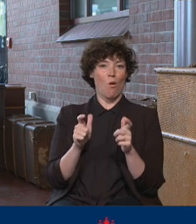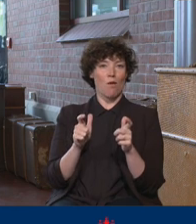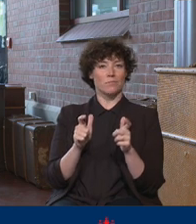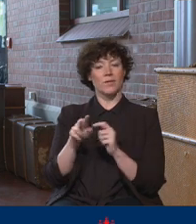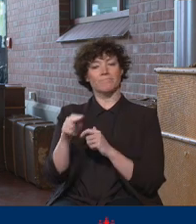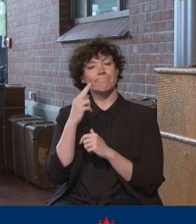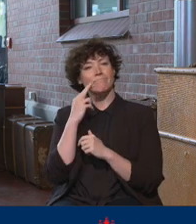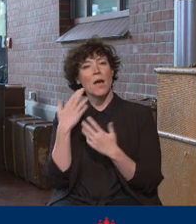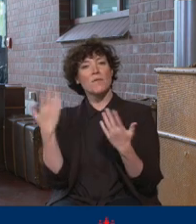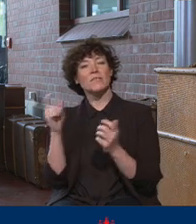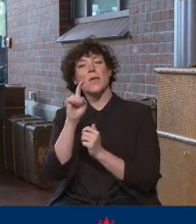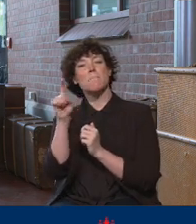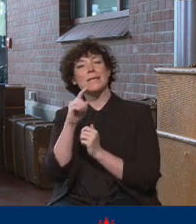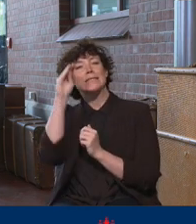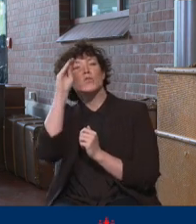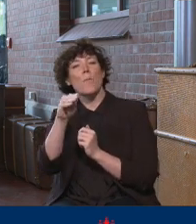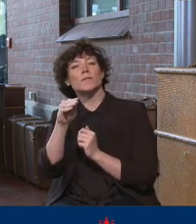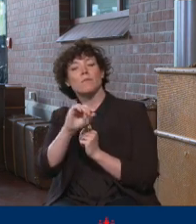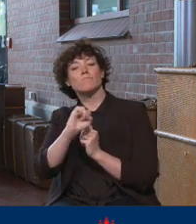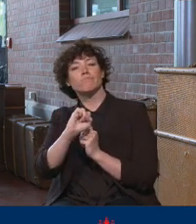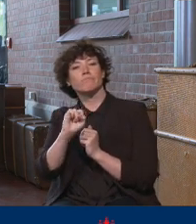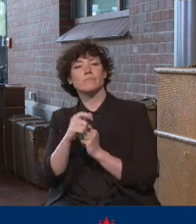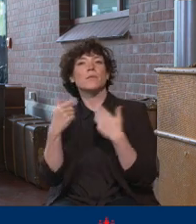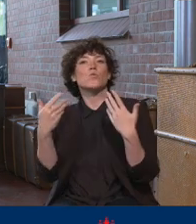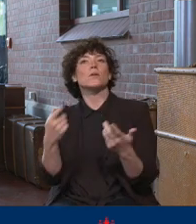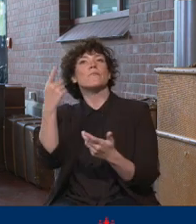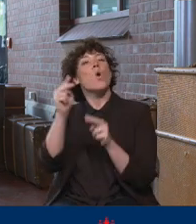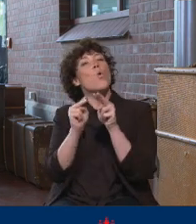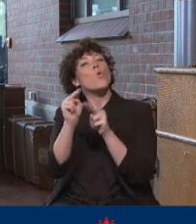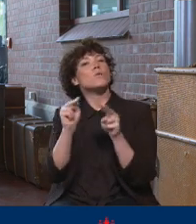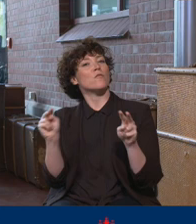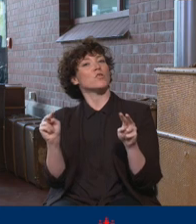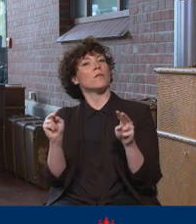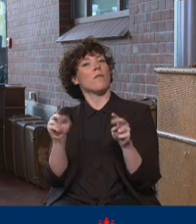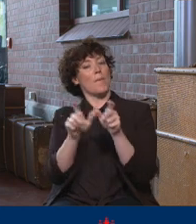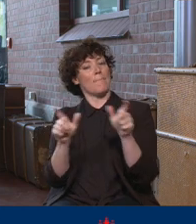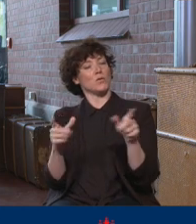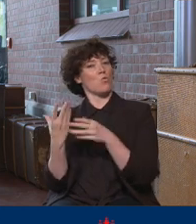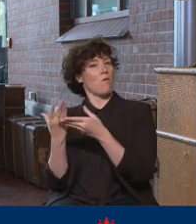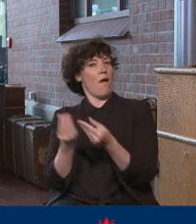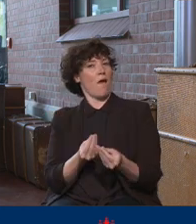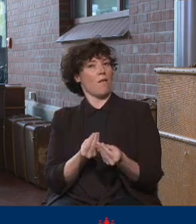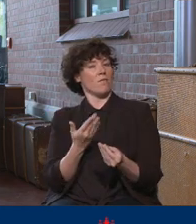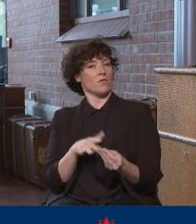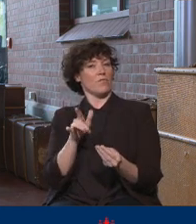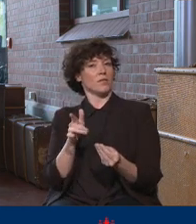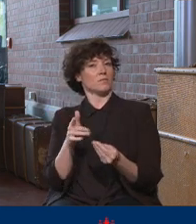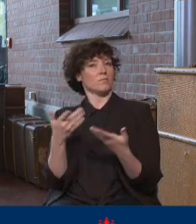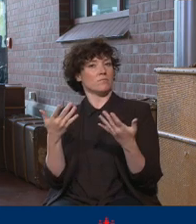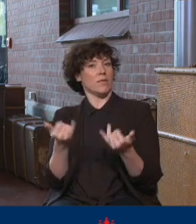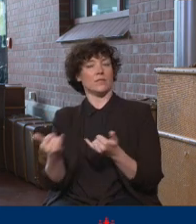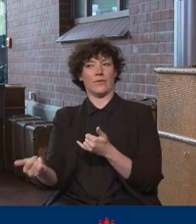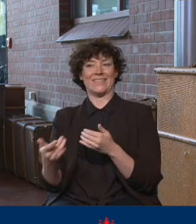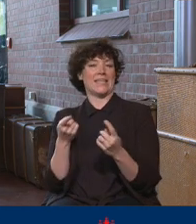kommentare vorgesehen und wir haben dafür unterschiedliche menschen hier eingeladen natürlich sehr gerne die direkte